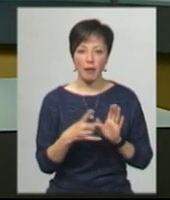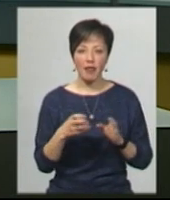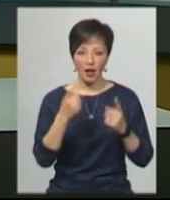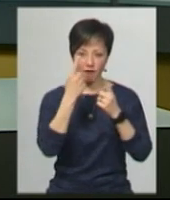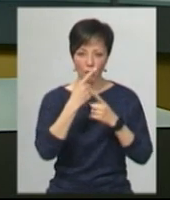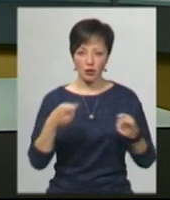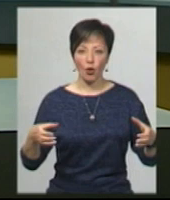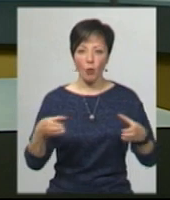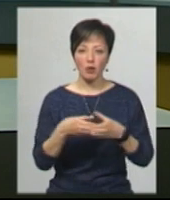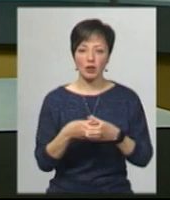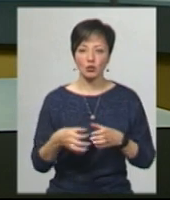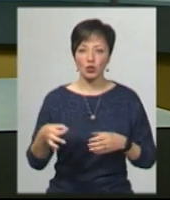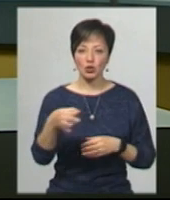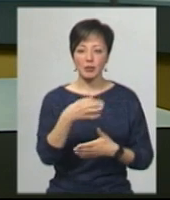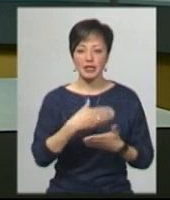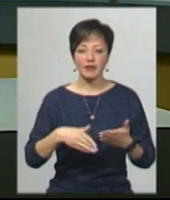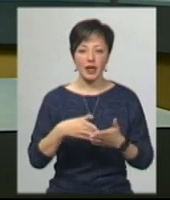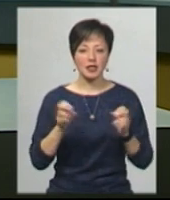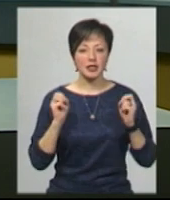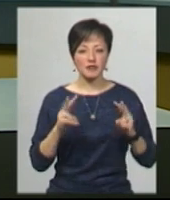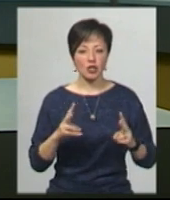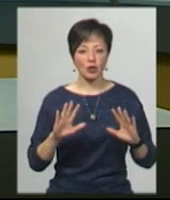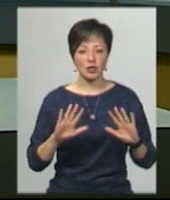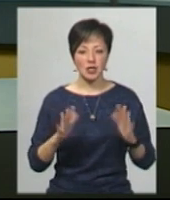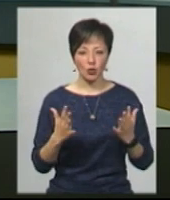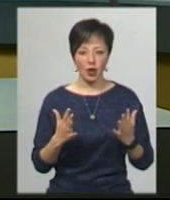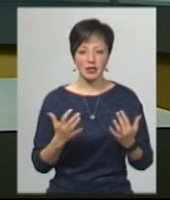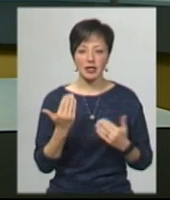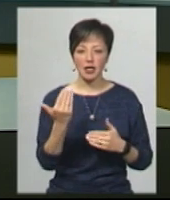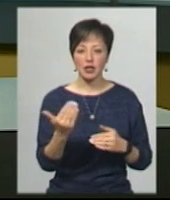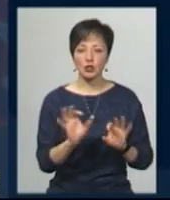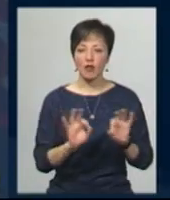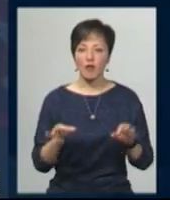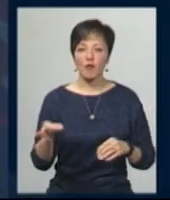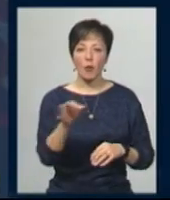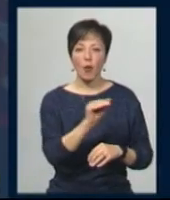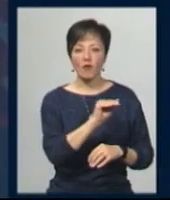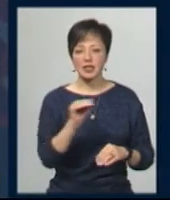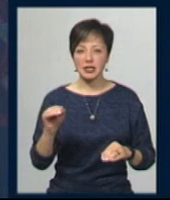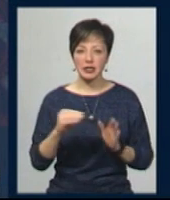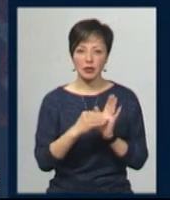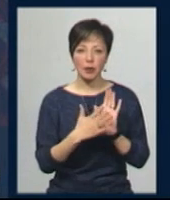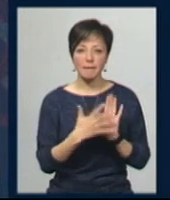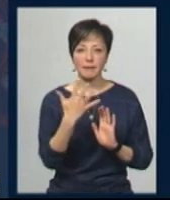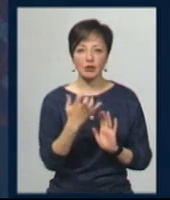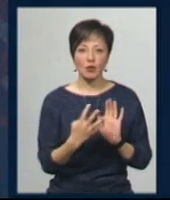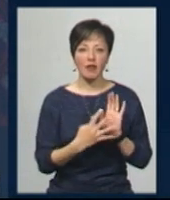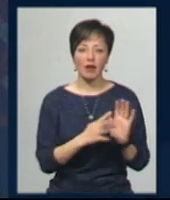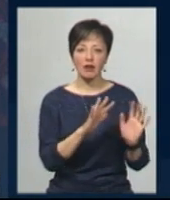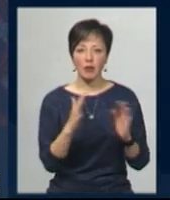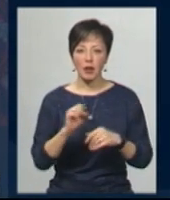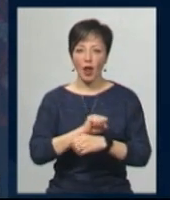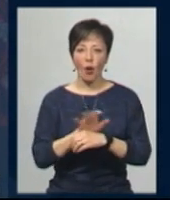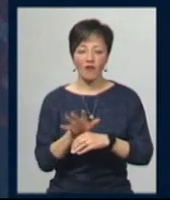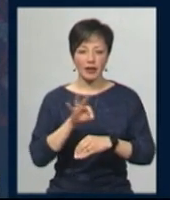інформацію обласного штабу з ліквідації надзвичайної ситуації. За її словами, в області офіційно зареєстрованих 509 випадків на